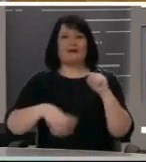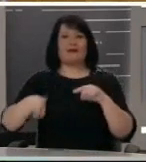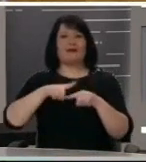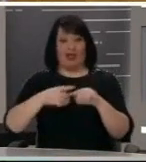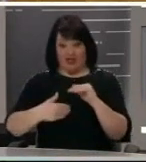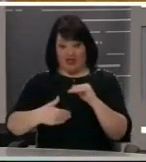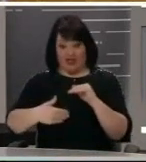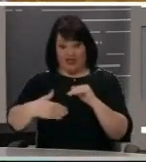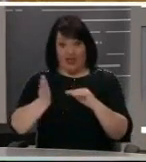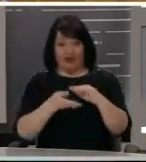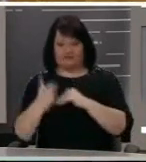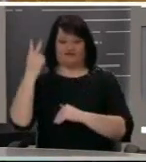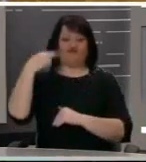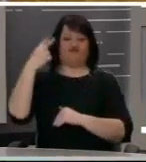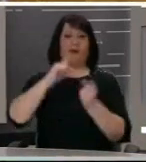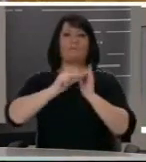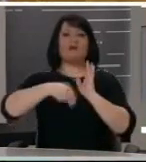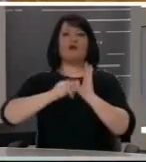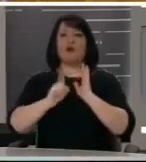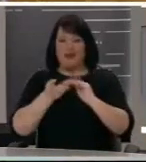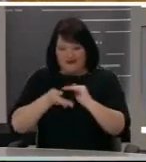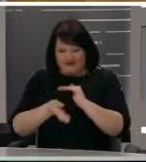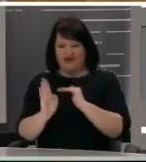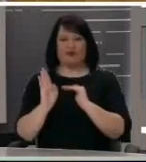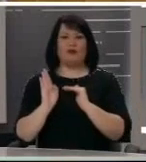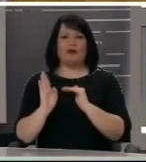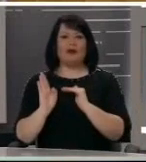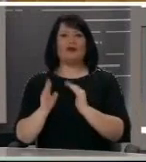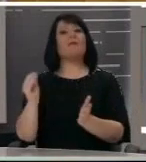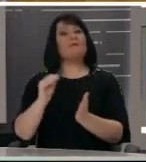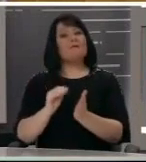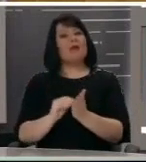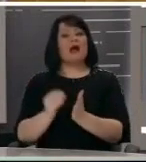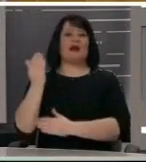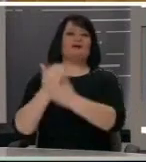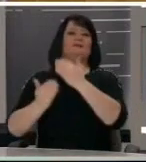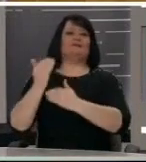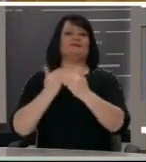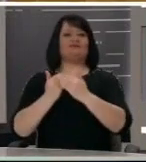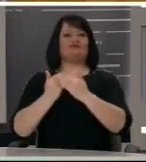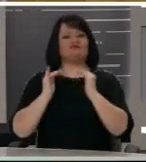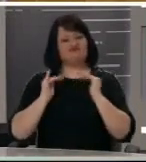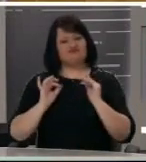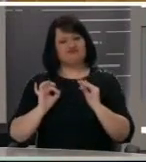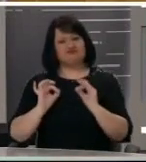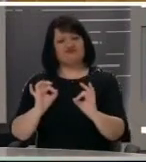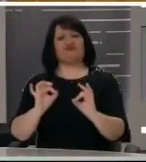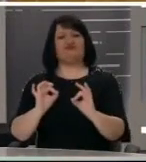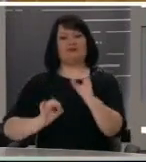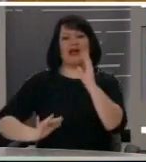την Επιτροπή, από τα Μνημόνια και την επιστροφή στην κανονικότητα και στην ανάπτυξη με